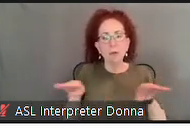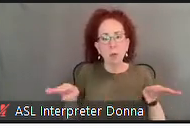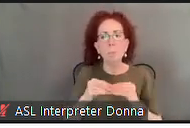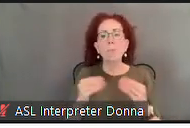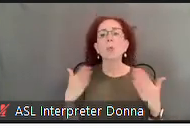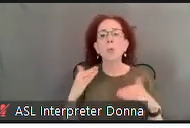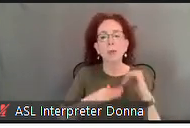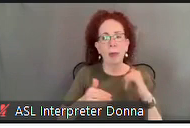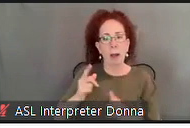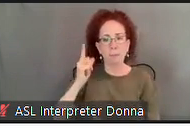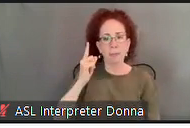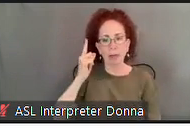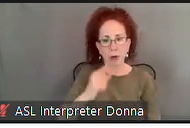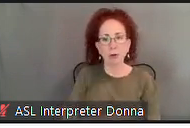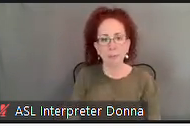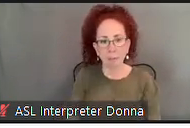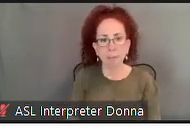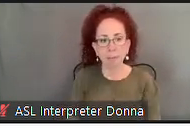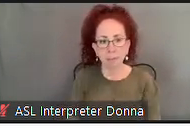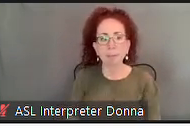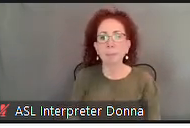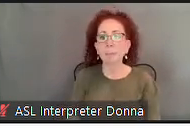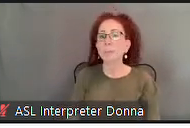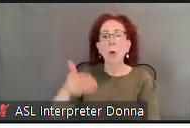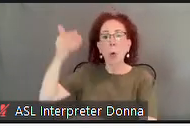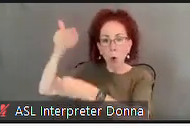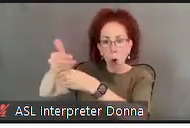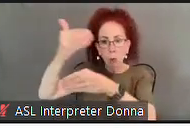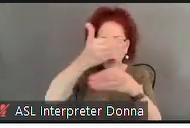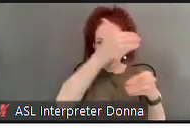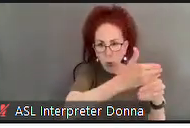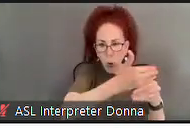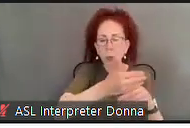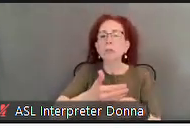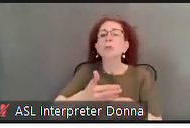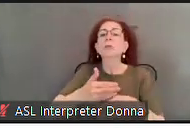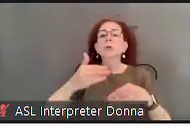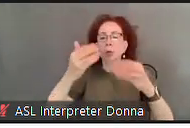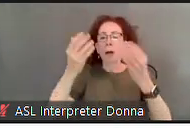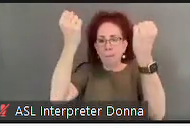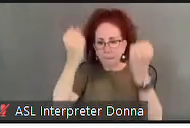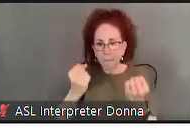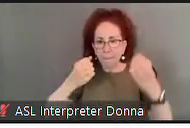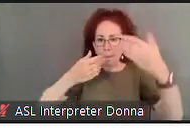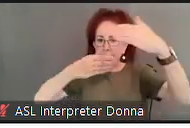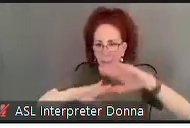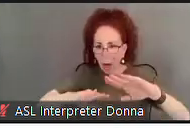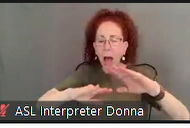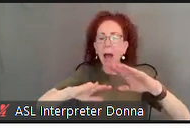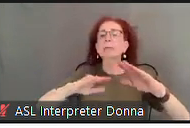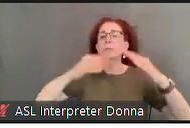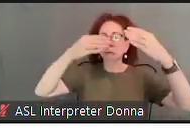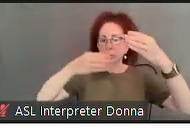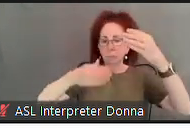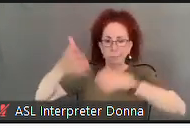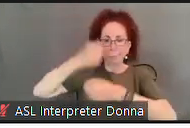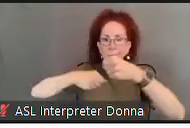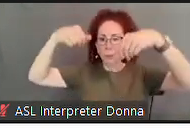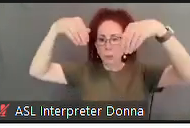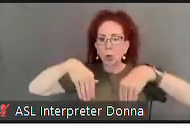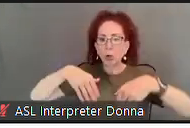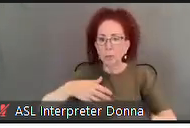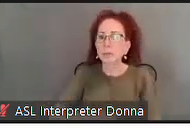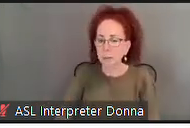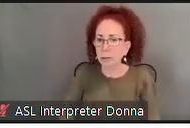而且你们如果有底楼底层的话，地下室的话呢，是建议你们经常去底层。如果